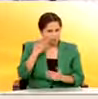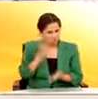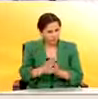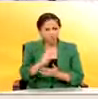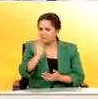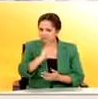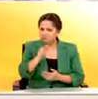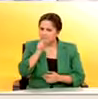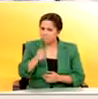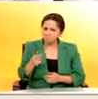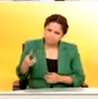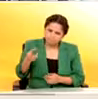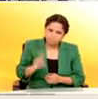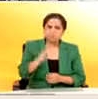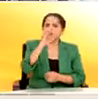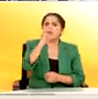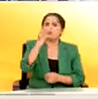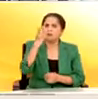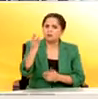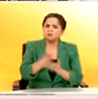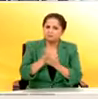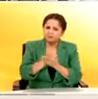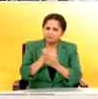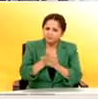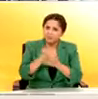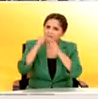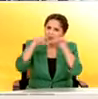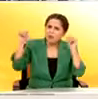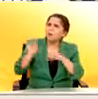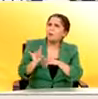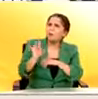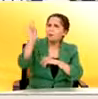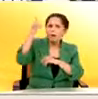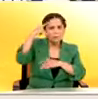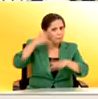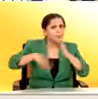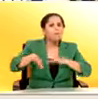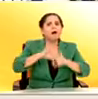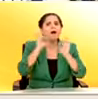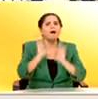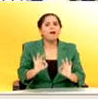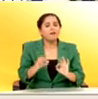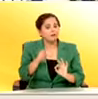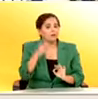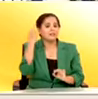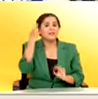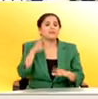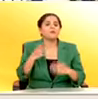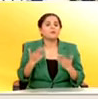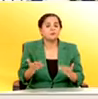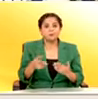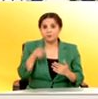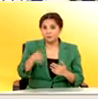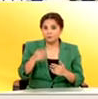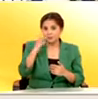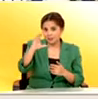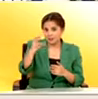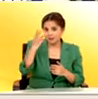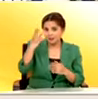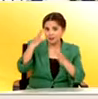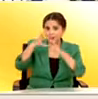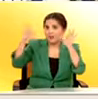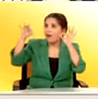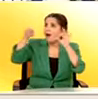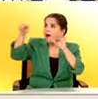उसी दिन उन्होंने चंद्रयान 3 की सफलता की कहानी लिखनी शुरू कर दी। यही कारण है कि जब चंद्रयान 3 ने